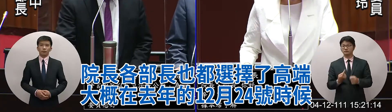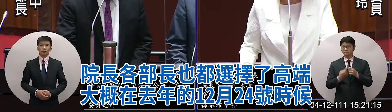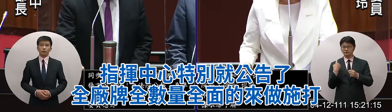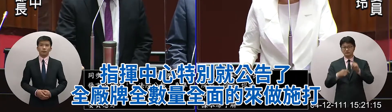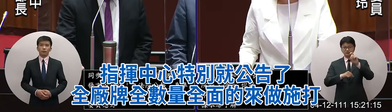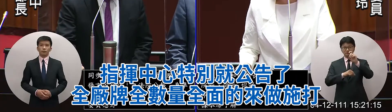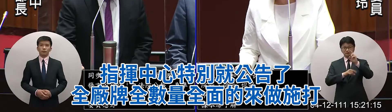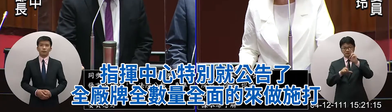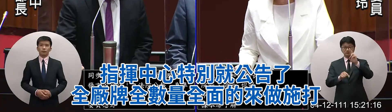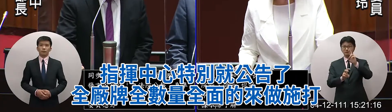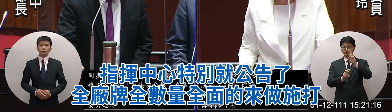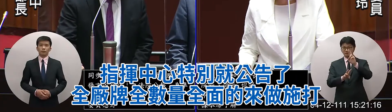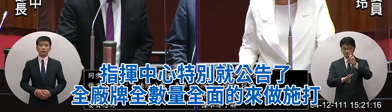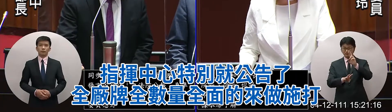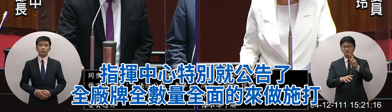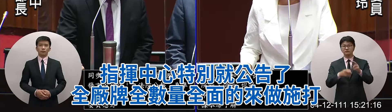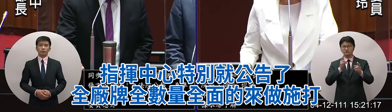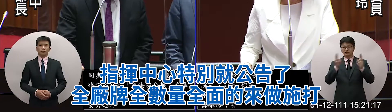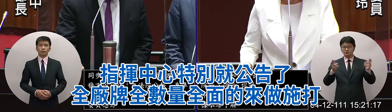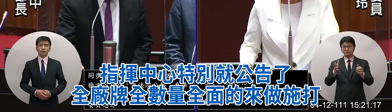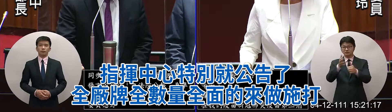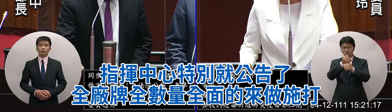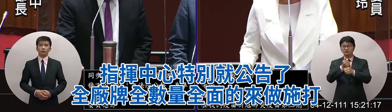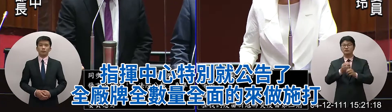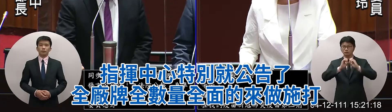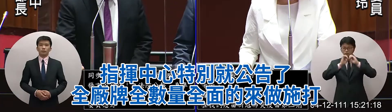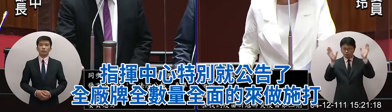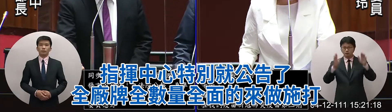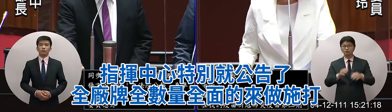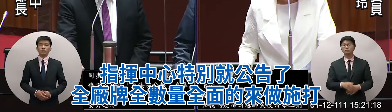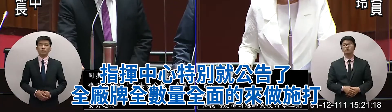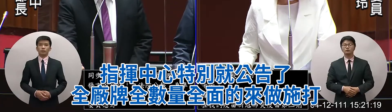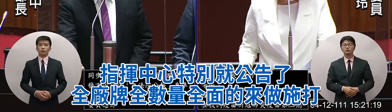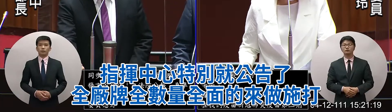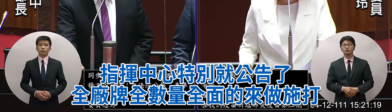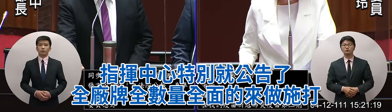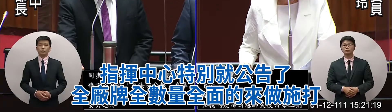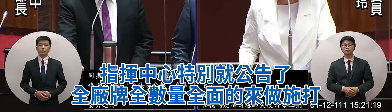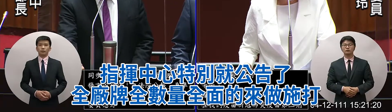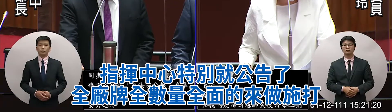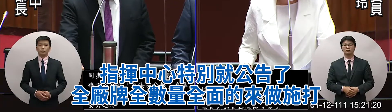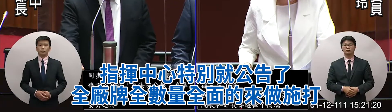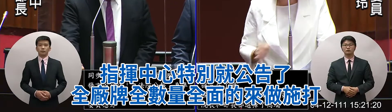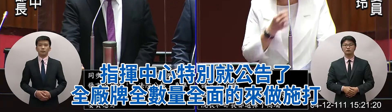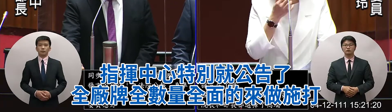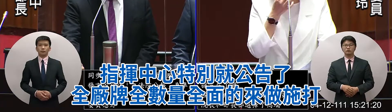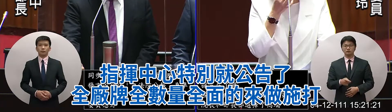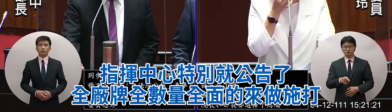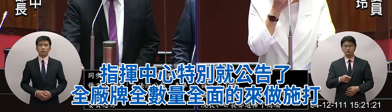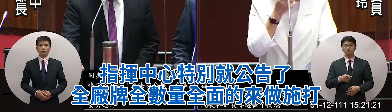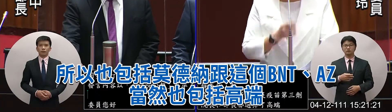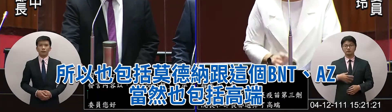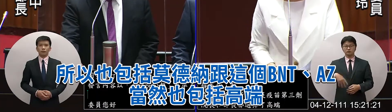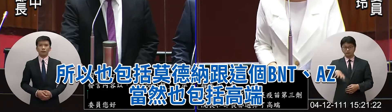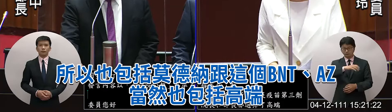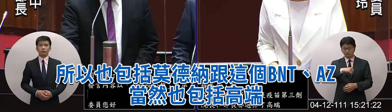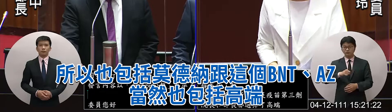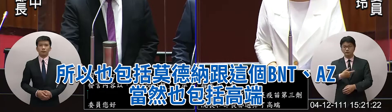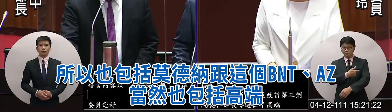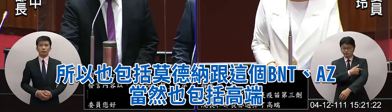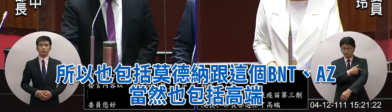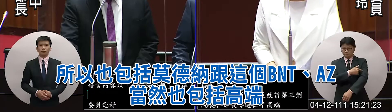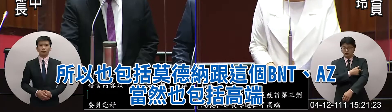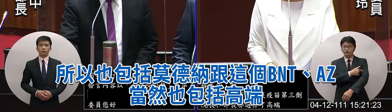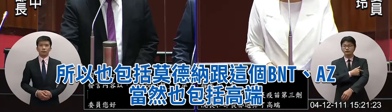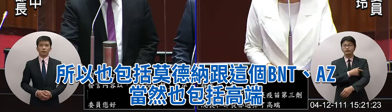12月24号的时候，指挥中心特别就公告了将全厂牌全数量的全面来做施打，所以也